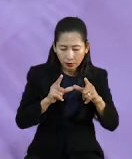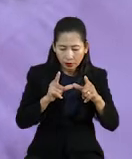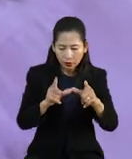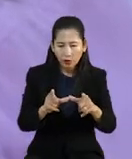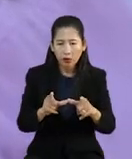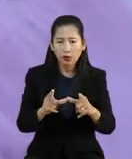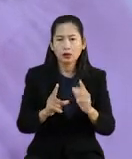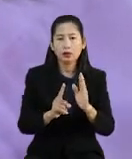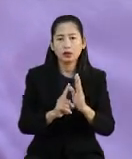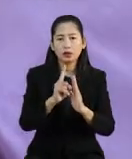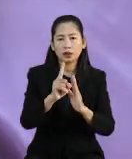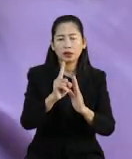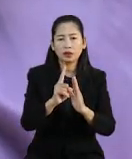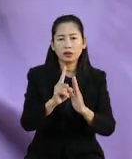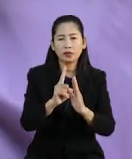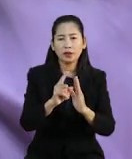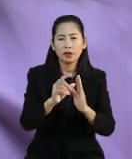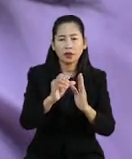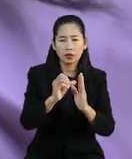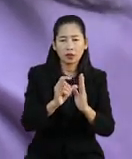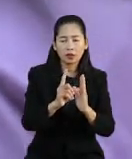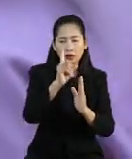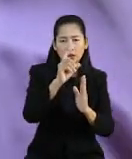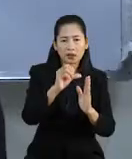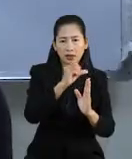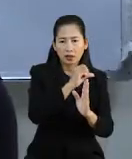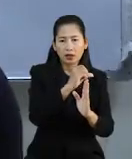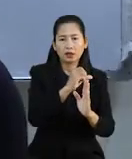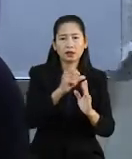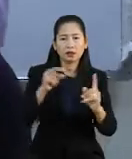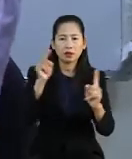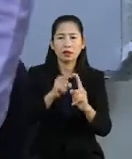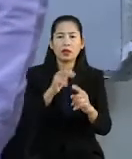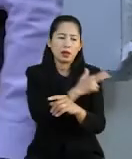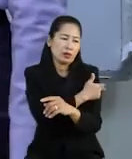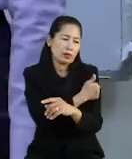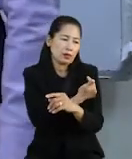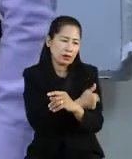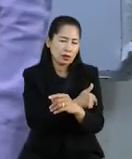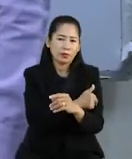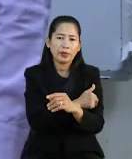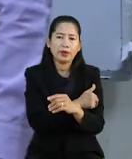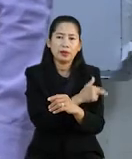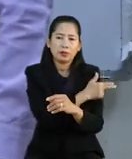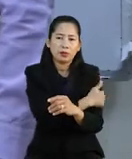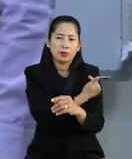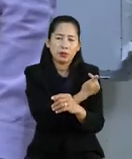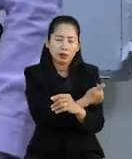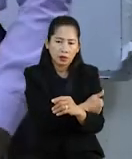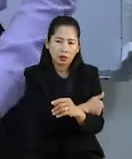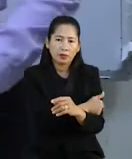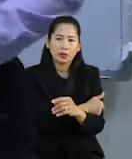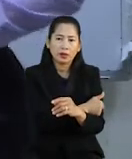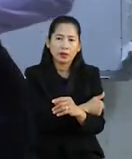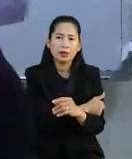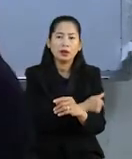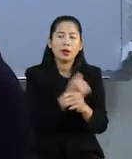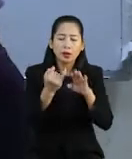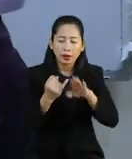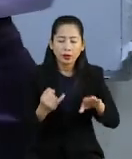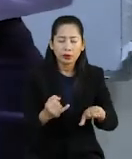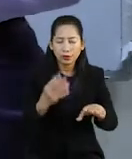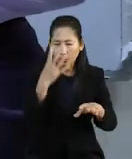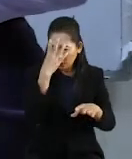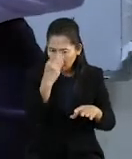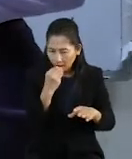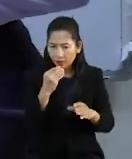to từ từ hàng trường tiết chiên hàng lết tớ từ đó mình tì bét con thẹt bụng hà nó còn á chà ba